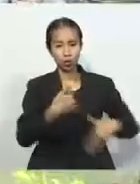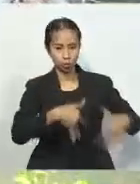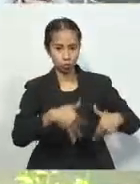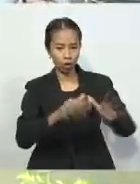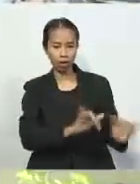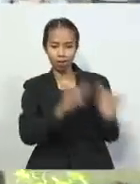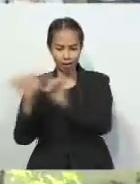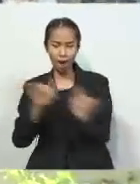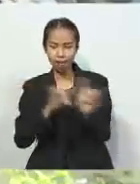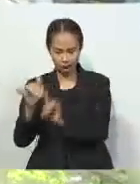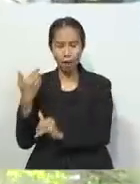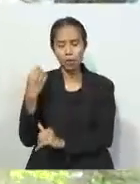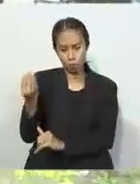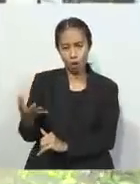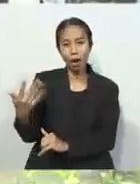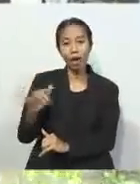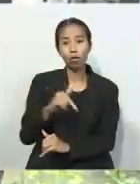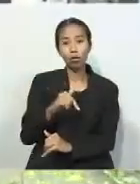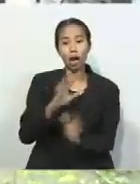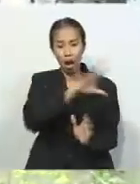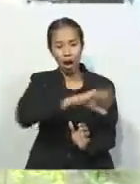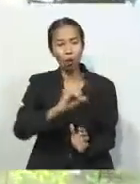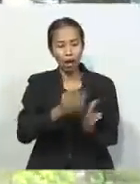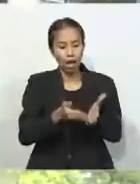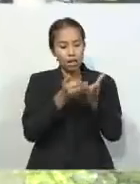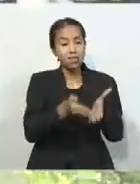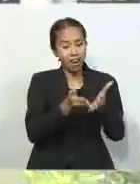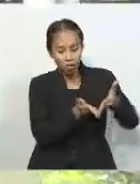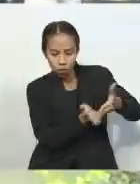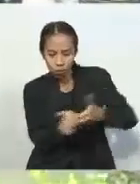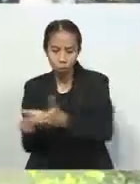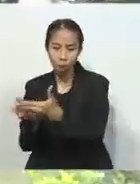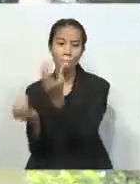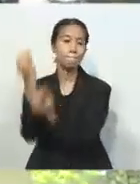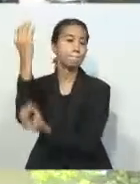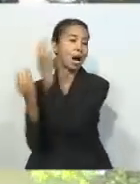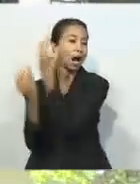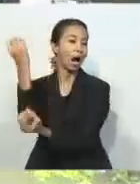ะออกไปยกไปไร่ลำเลว ตอนนี้ก็คือหมายถึงว่าเอาเรือไปหลบในป่า ครับในป่าใจเล่นในป่าท่าแม่นะ